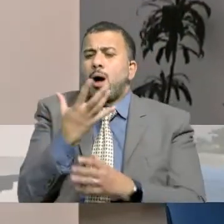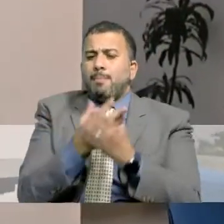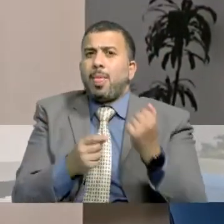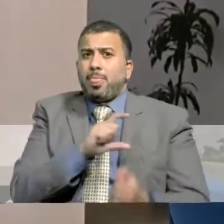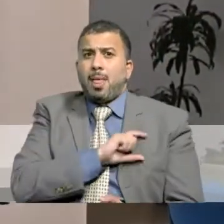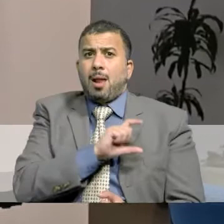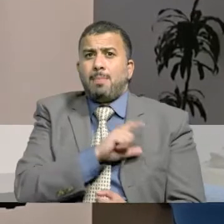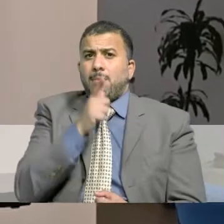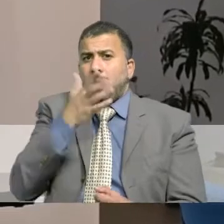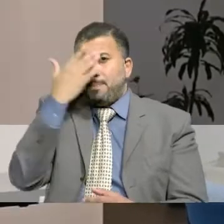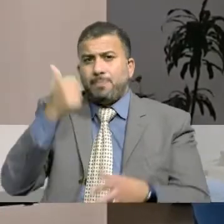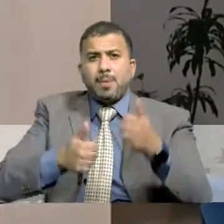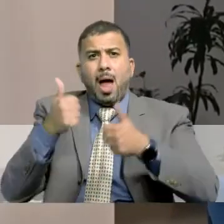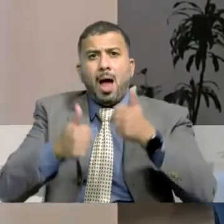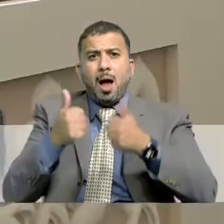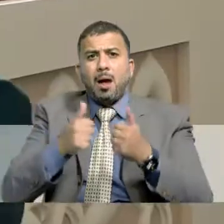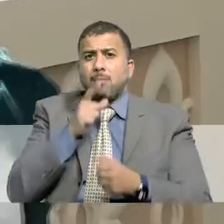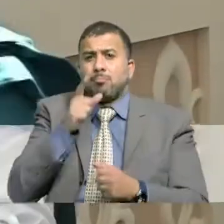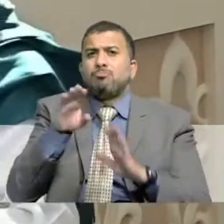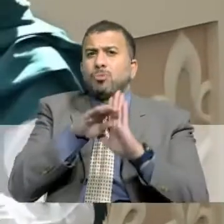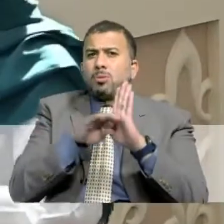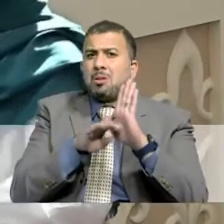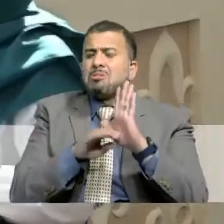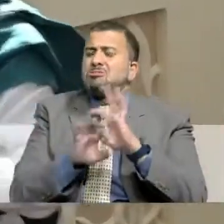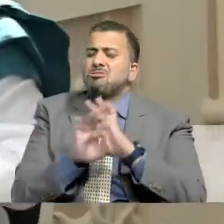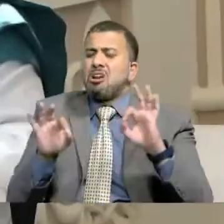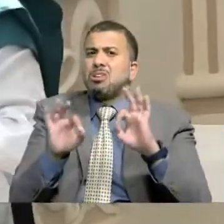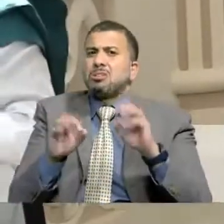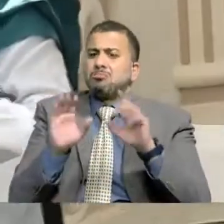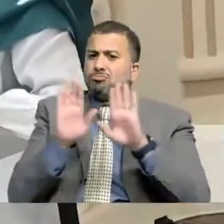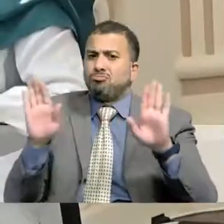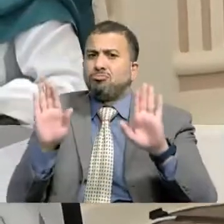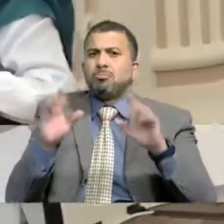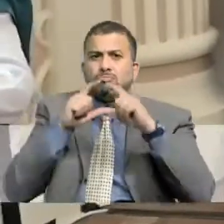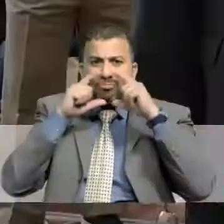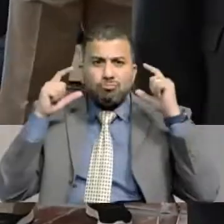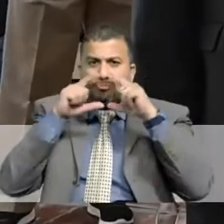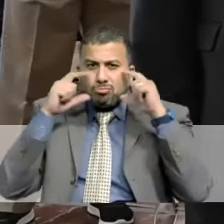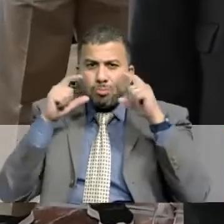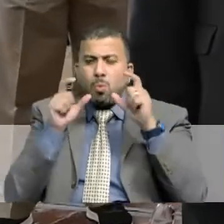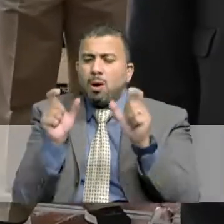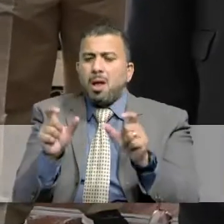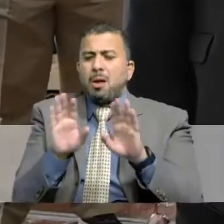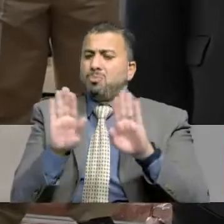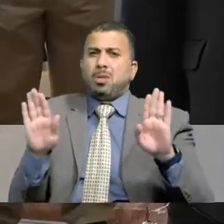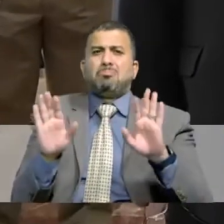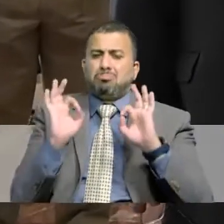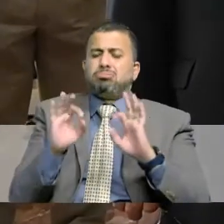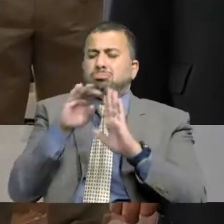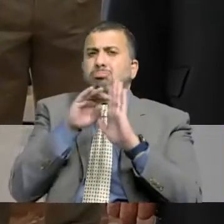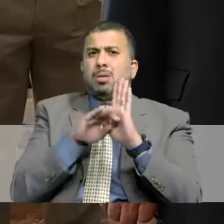الطلبة لإجراء الامتحانات المقررة لهم مع تطبيق الإجراءات وتدابير الاحترازية والوقائية